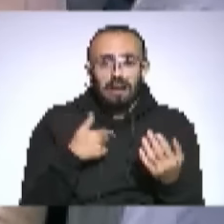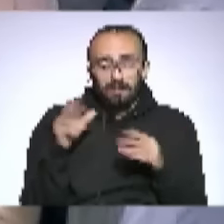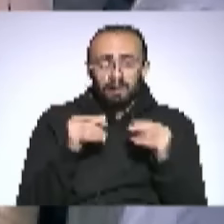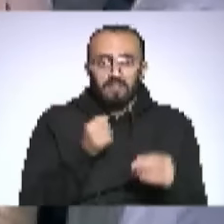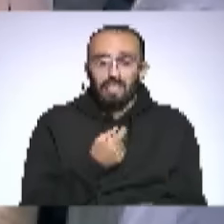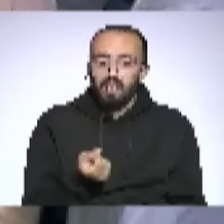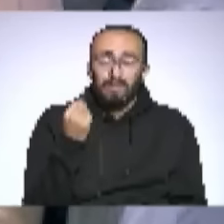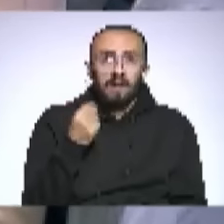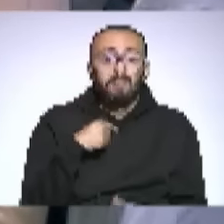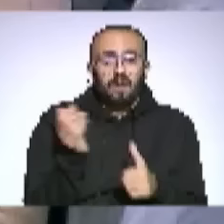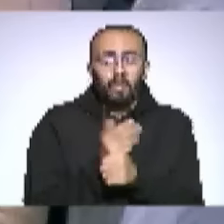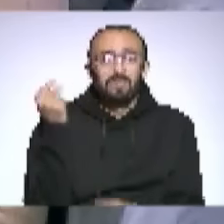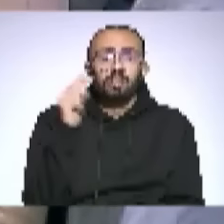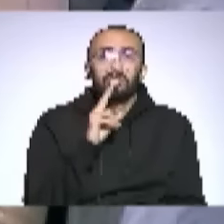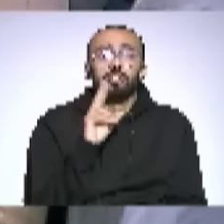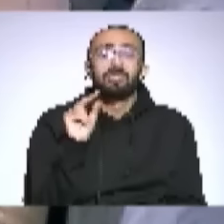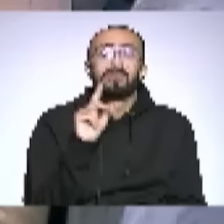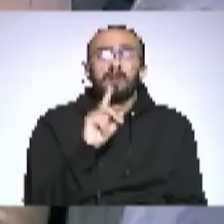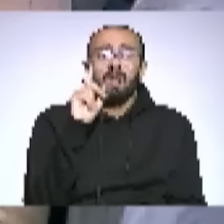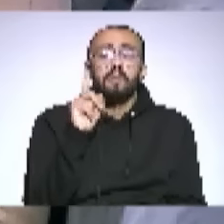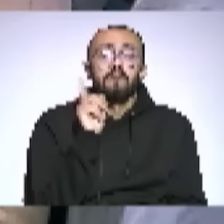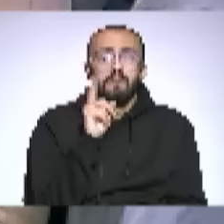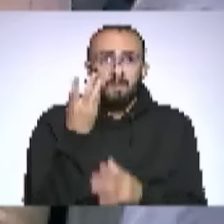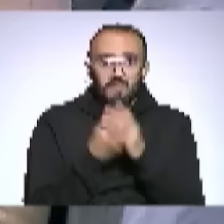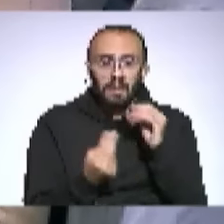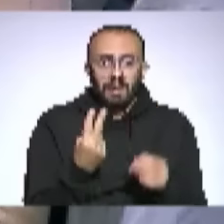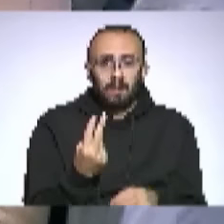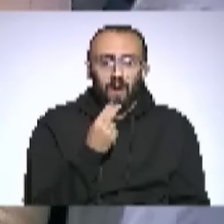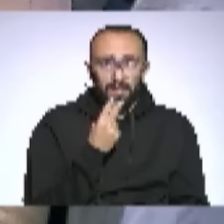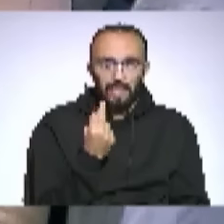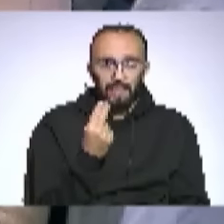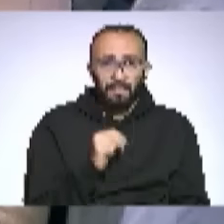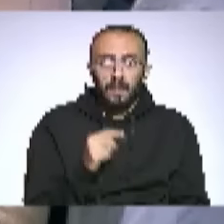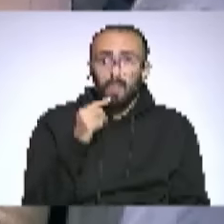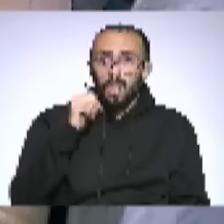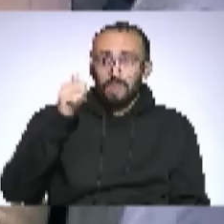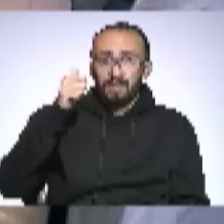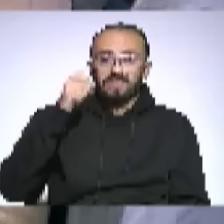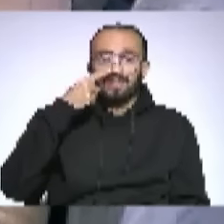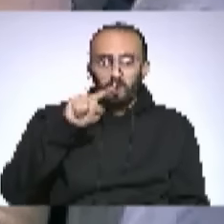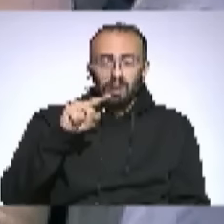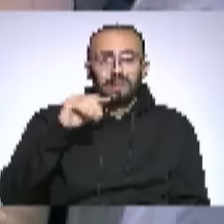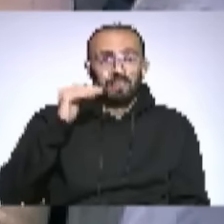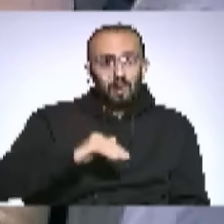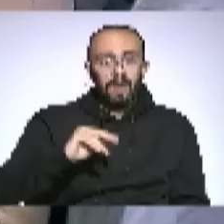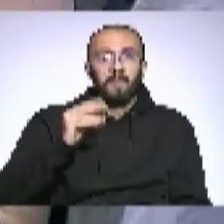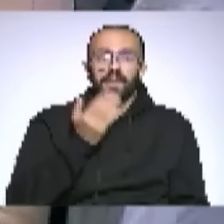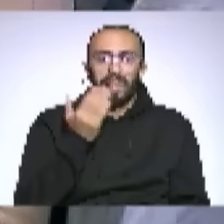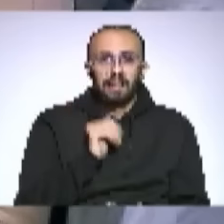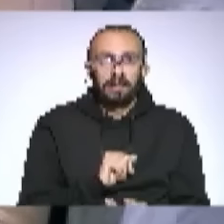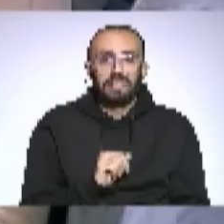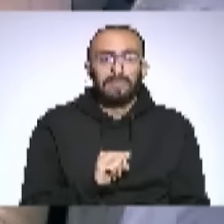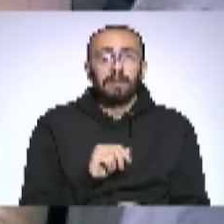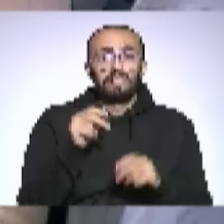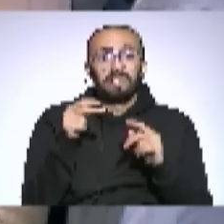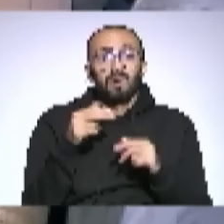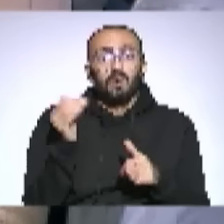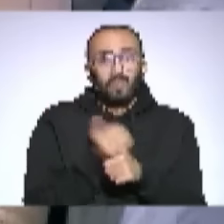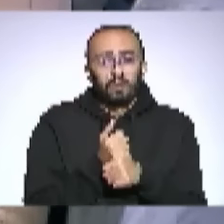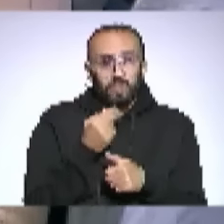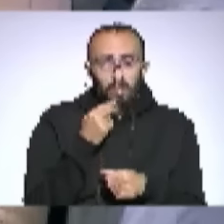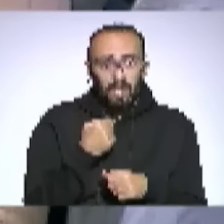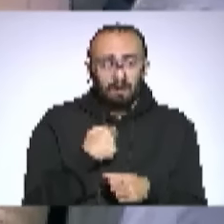متجوزه من 20 سنه وام الولدين الكبير في ثانوي والصغير في ابتدائي جوزي تعب وعمل دعامات